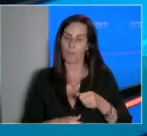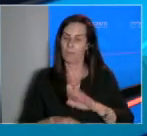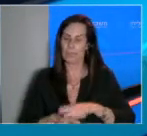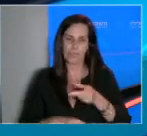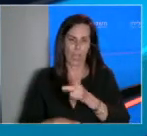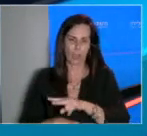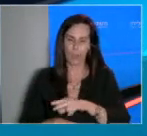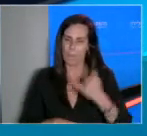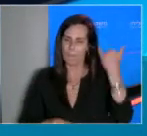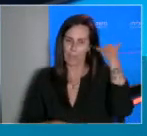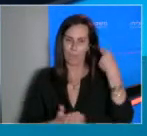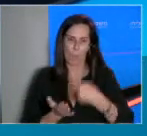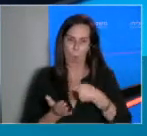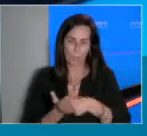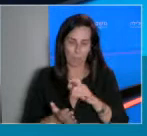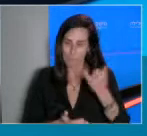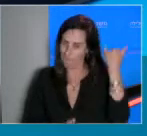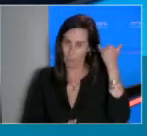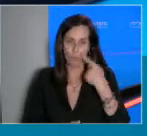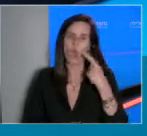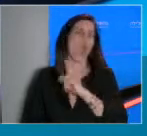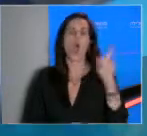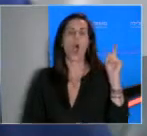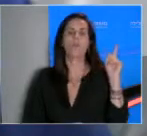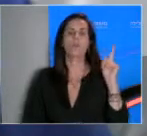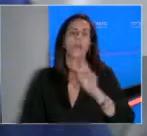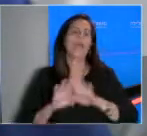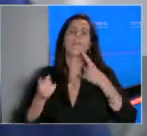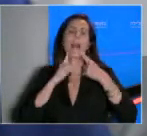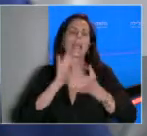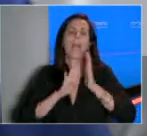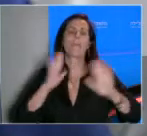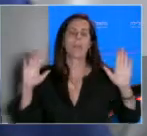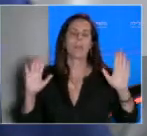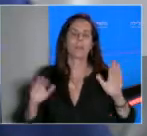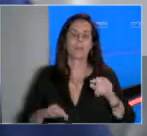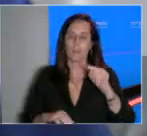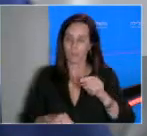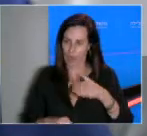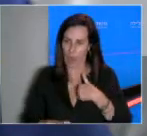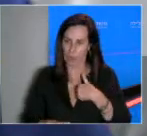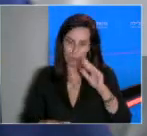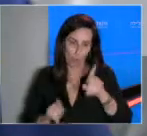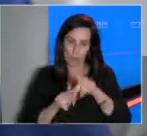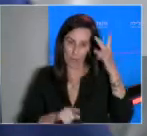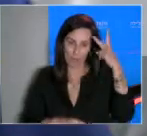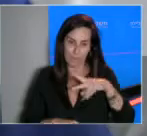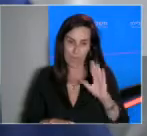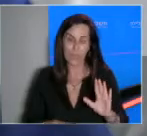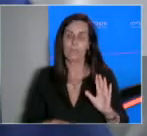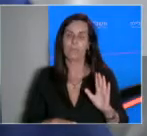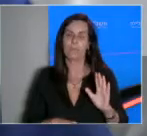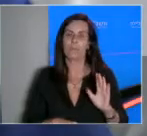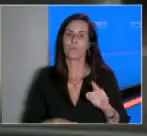מצד שני, פקיד, אומר, לא, אין על מה לדבר בכלל. כשמדובר, ואני, להבנתי, תקני אותי אם אני